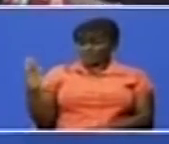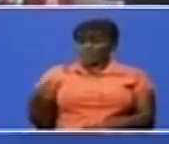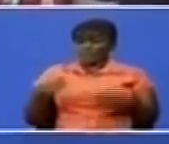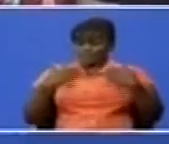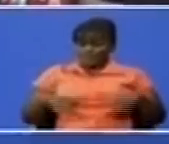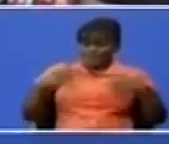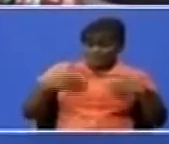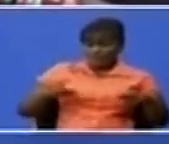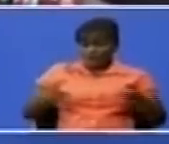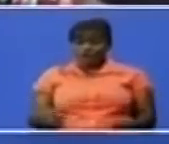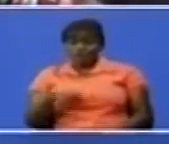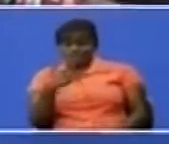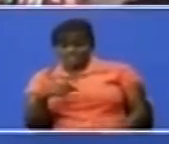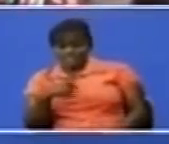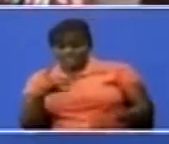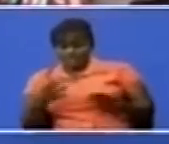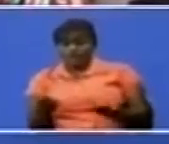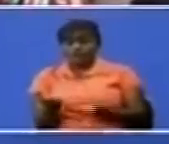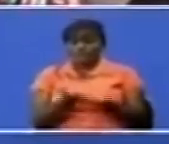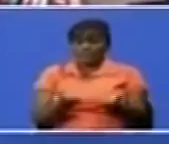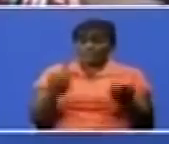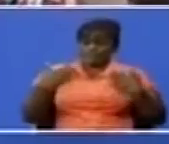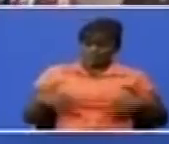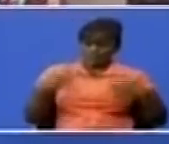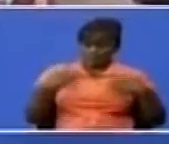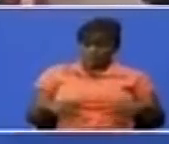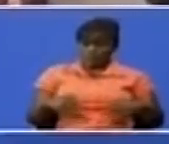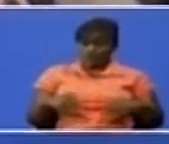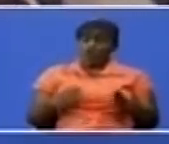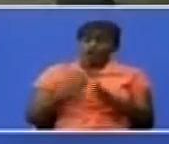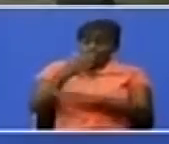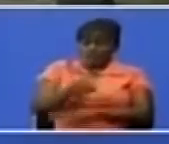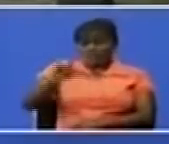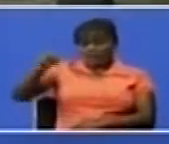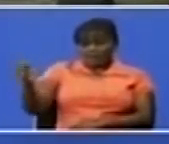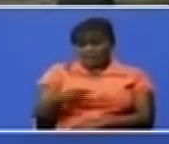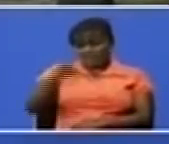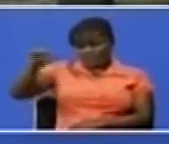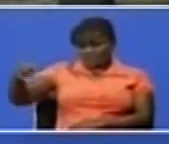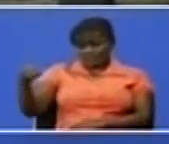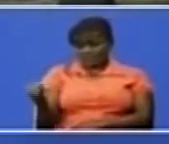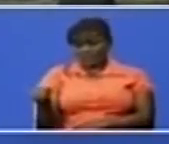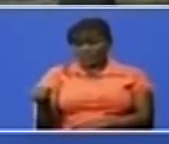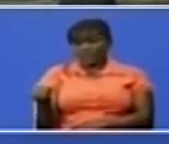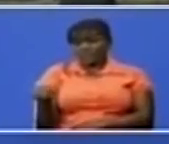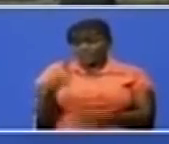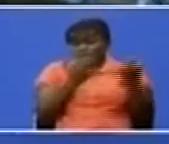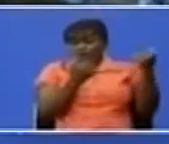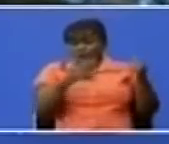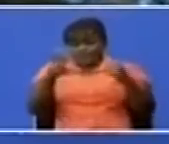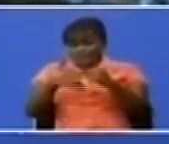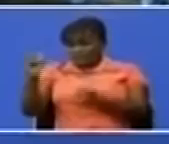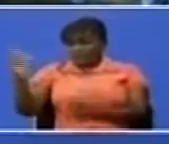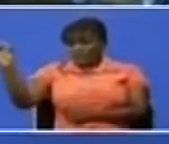wananchi, kwa ajili ya wageni, kwa ajili ya investors beyond mpaka beyond January. Watalii wanaotarajiwa ni asilimia 70 hadi